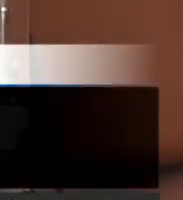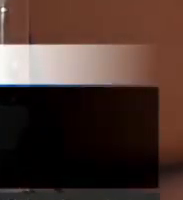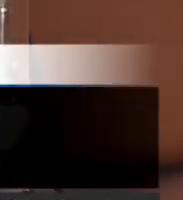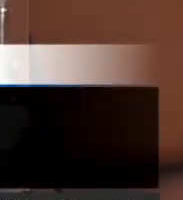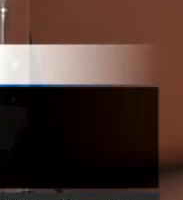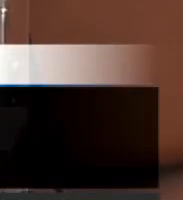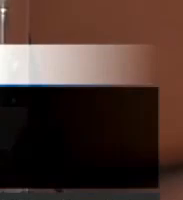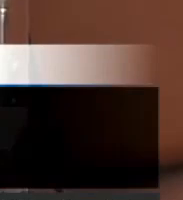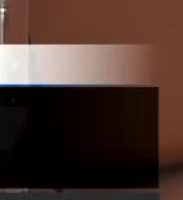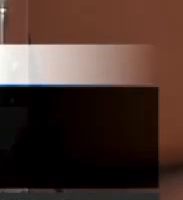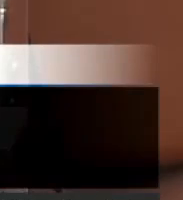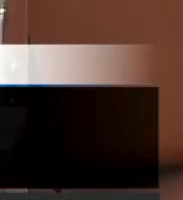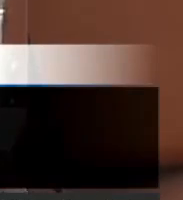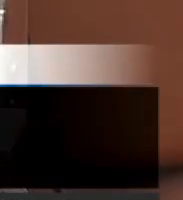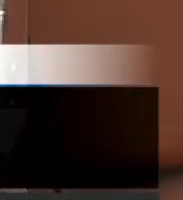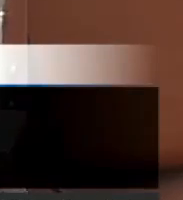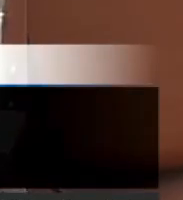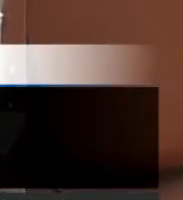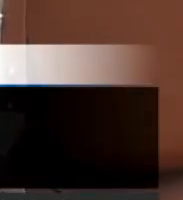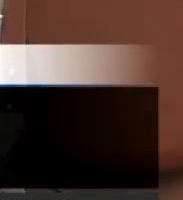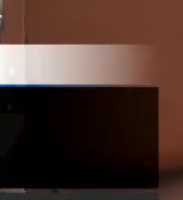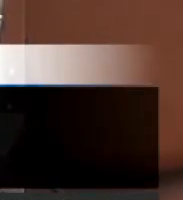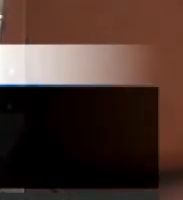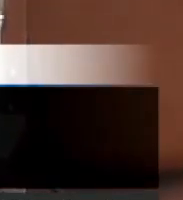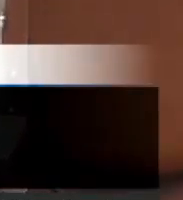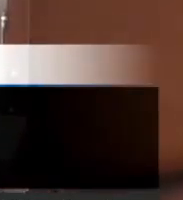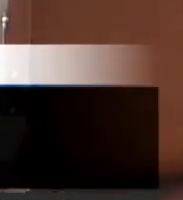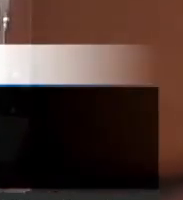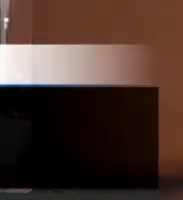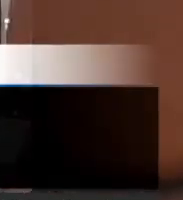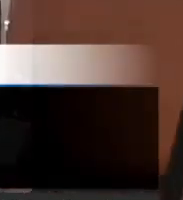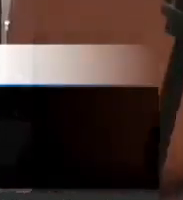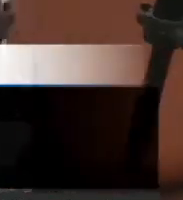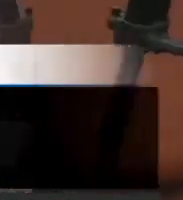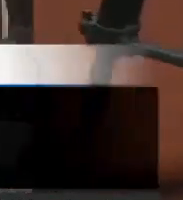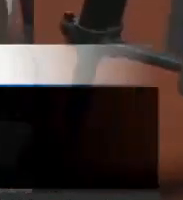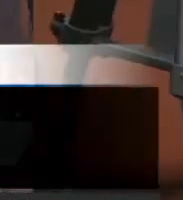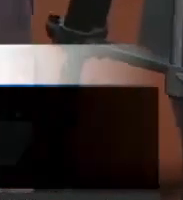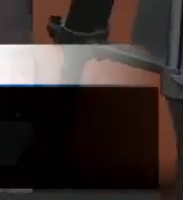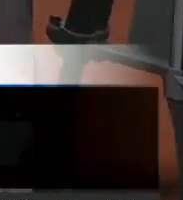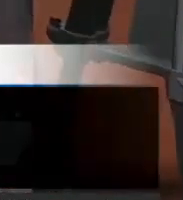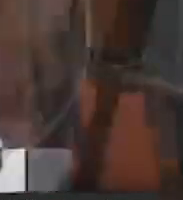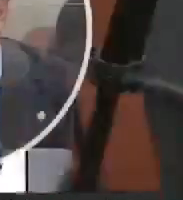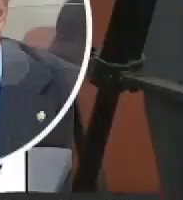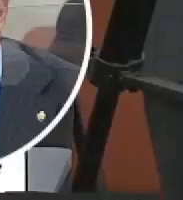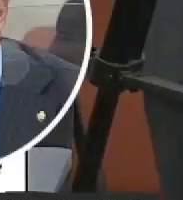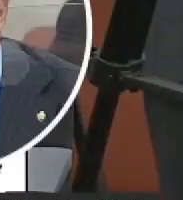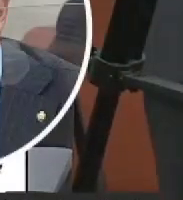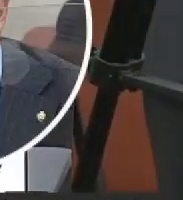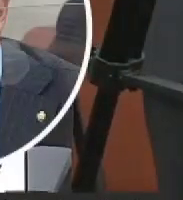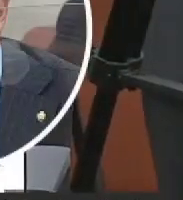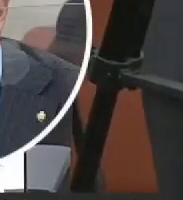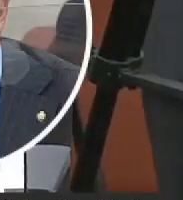묻는 말에만 답을 해야 되는데 하나를 물으면은 열 개를 답을 합니다.